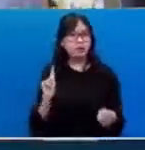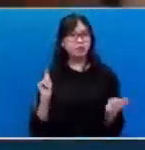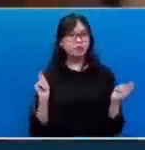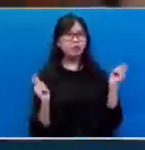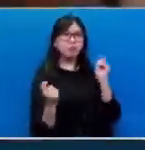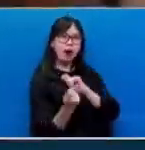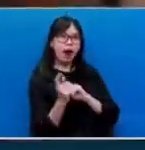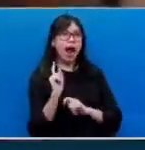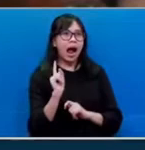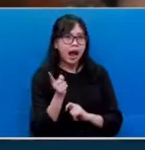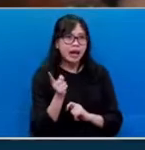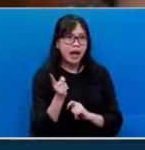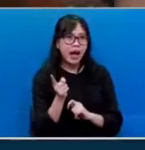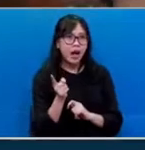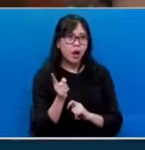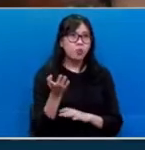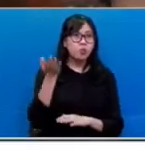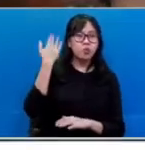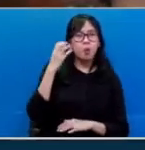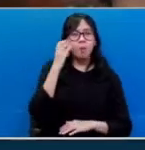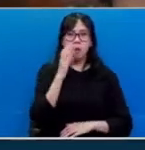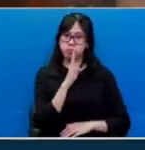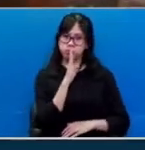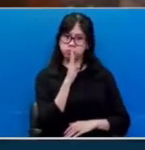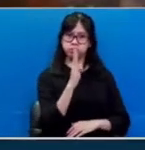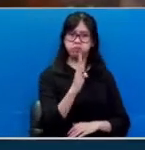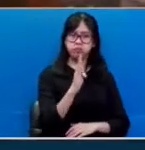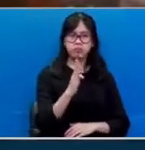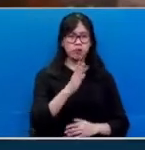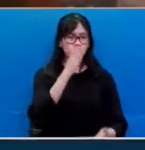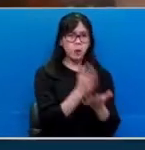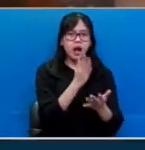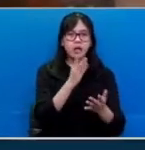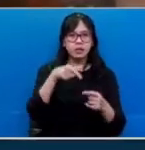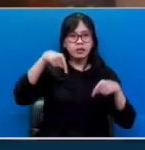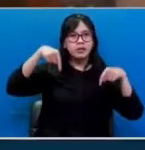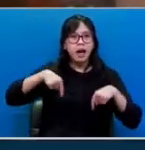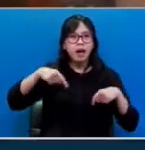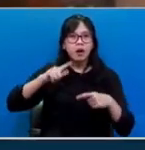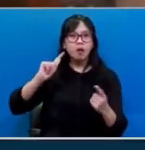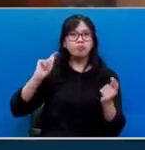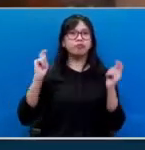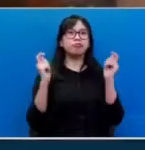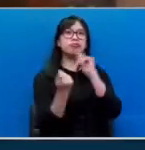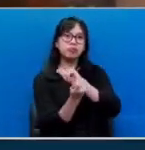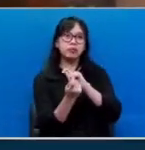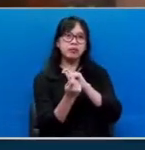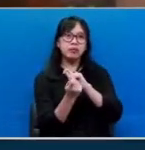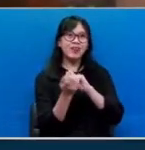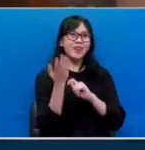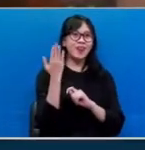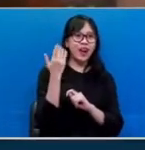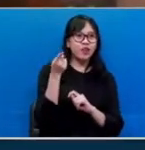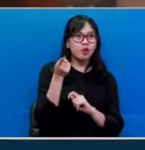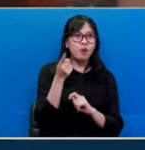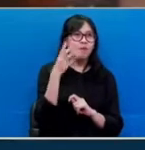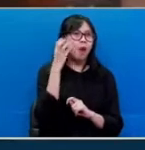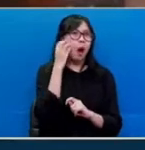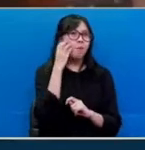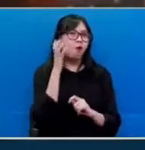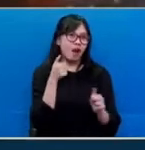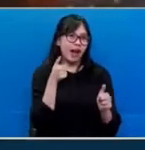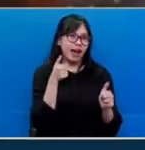perubahan atau penzinaan dari agresivitas kekuasaan sebelumumnya melalui keikut sertaan